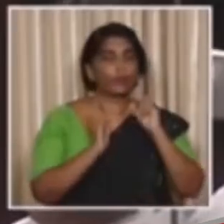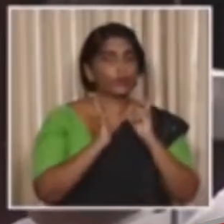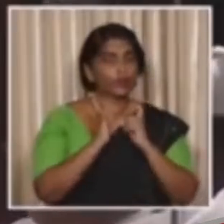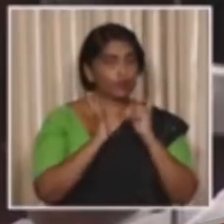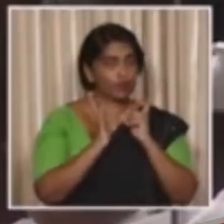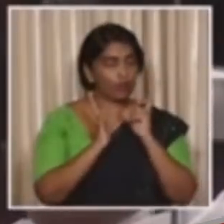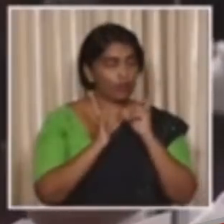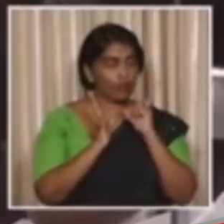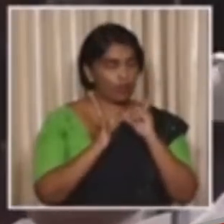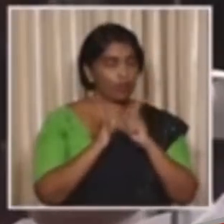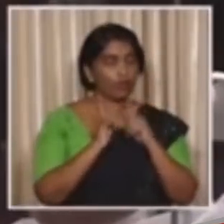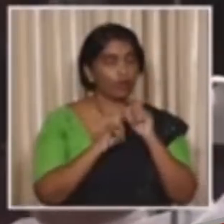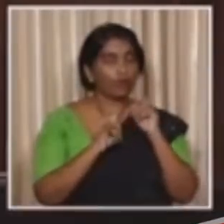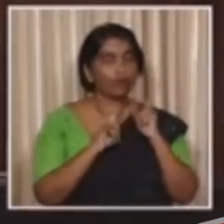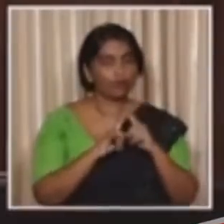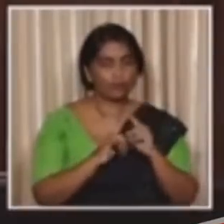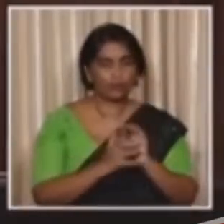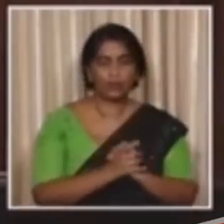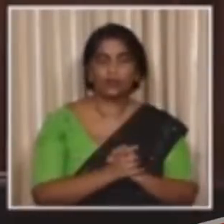තිනවා ගොඩ සභා